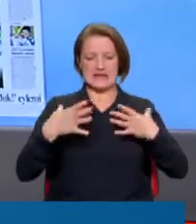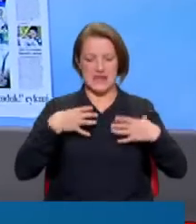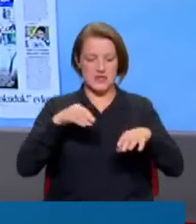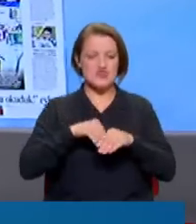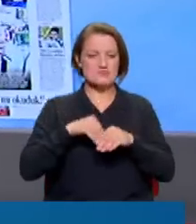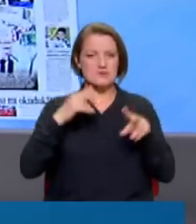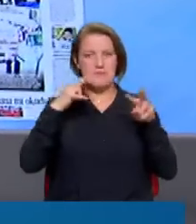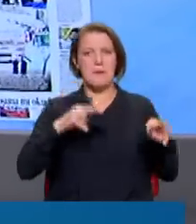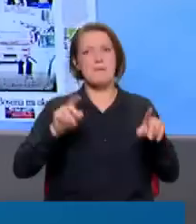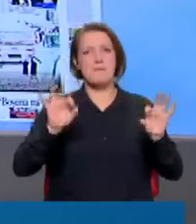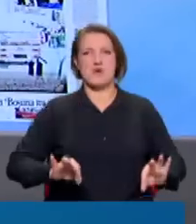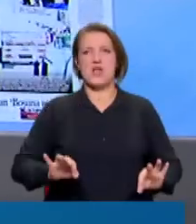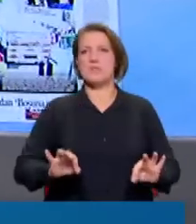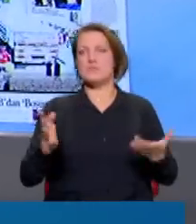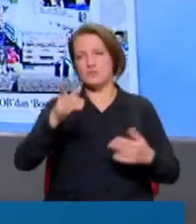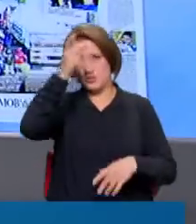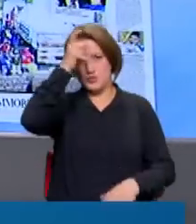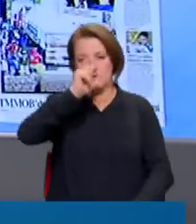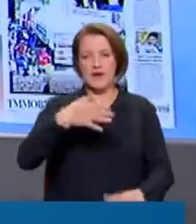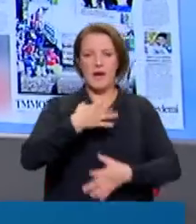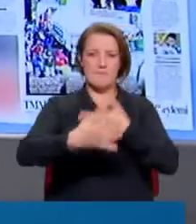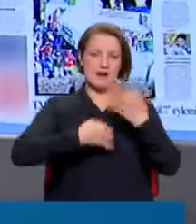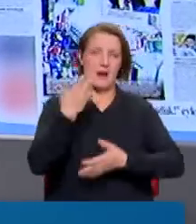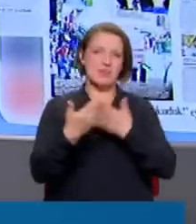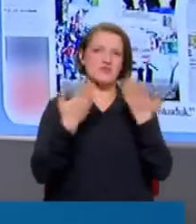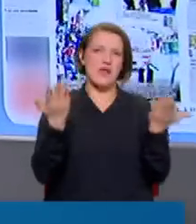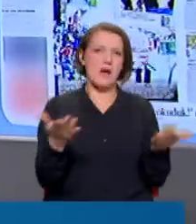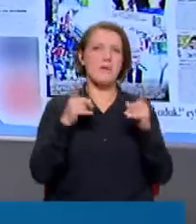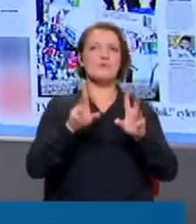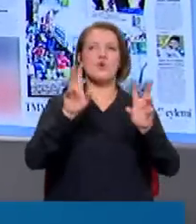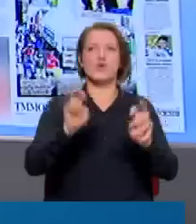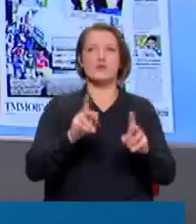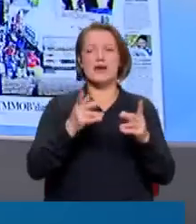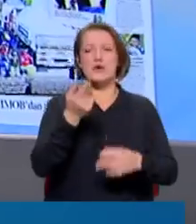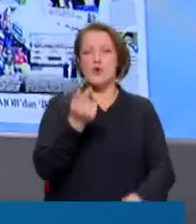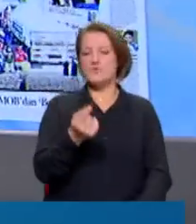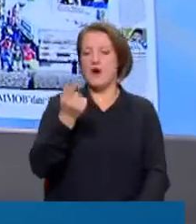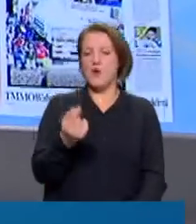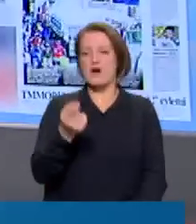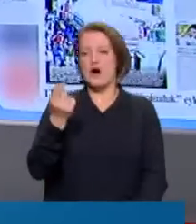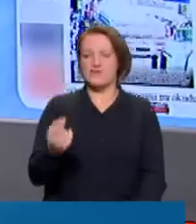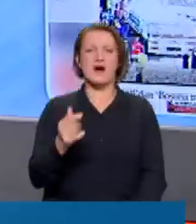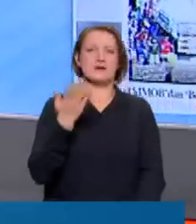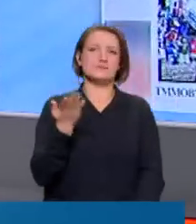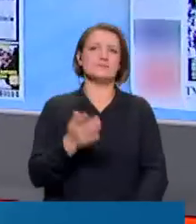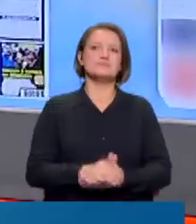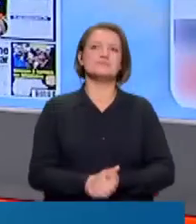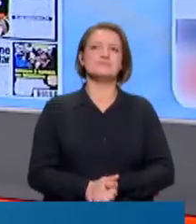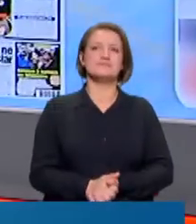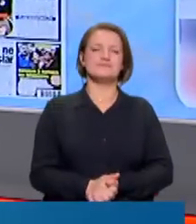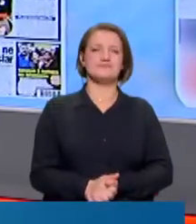içimize dönmeye başlayalım Tabii ki ülkemizden de haberler aktaracağız ama bu konuya peyderpey geri dönmeyi planlıyoruz